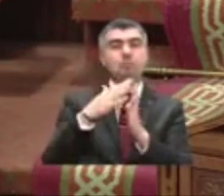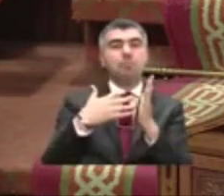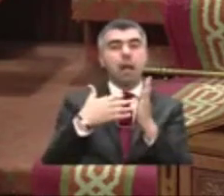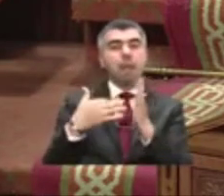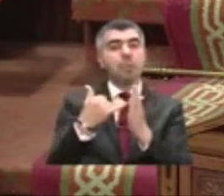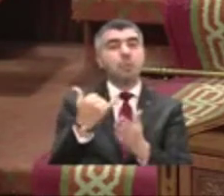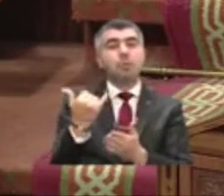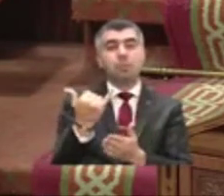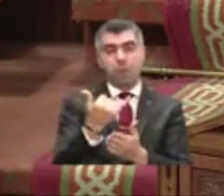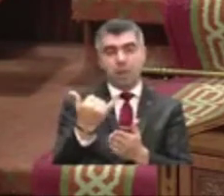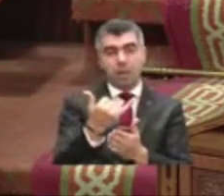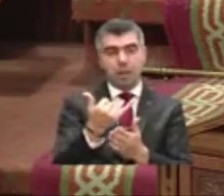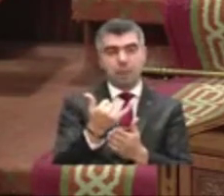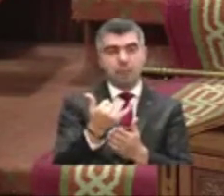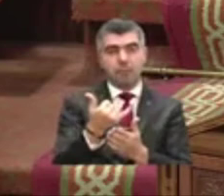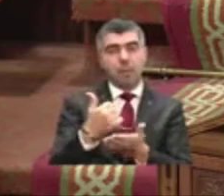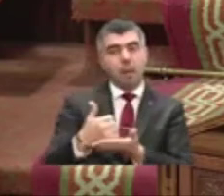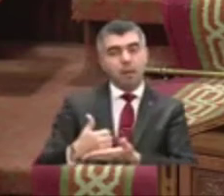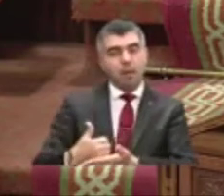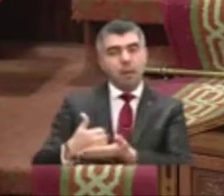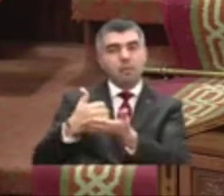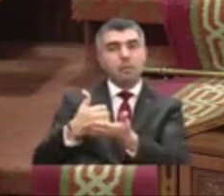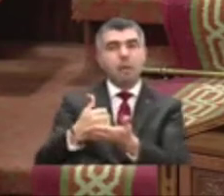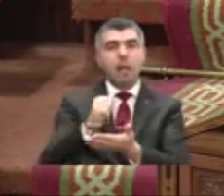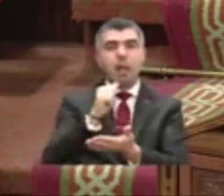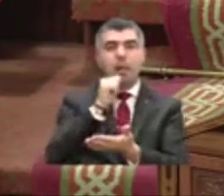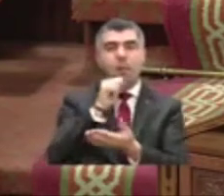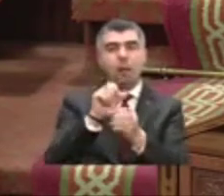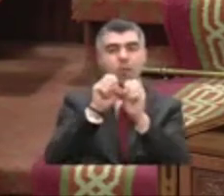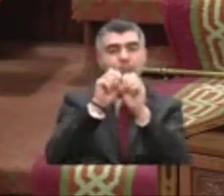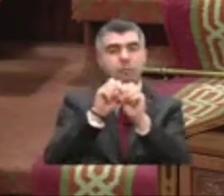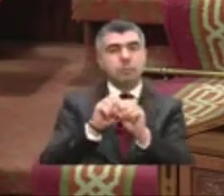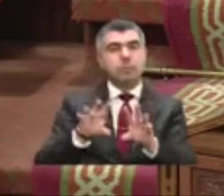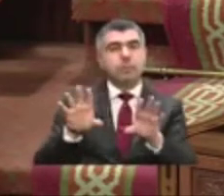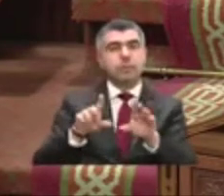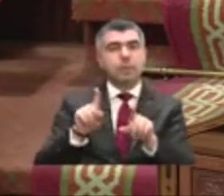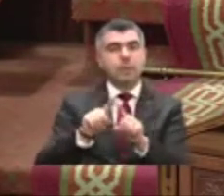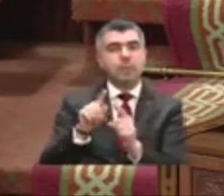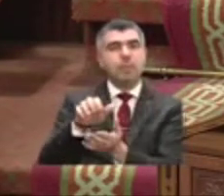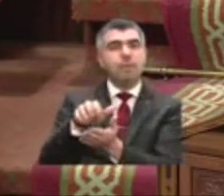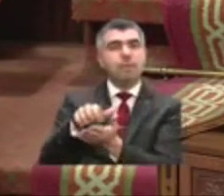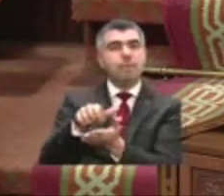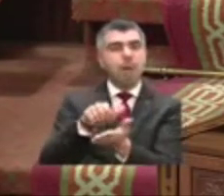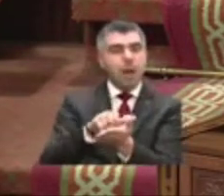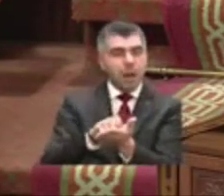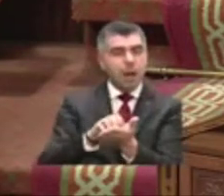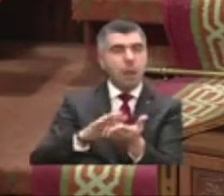ديال تزويد الماء الصالح للشرب وكذلك بالنسبة للسقي في فترة